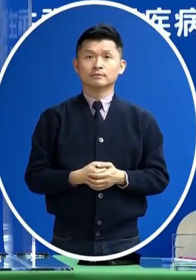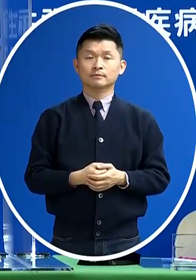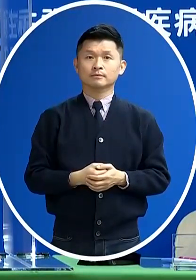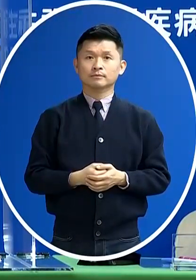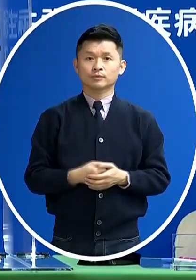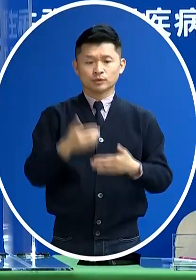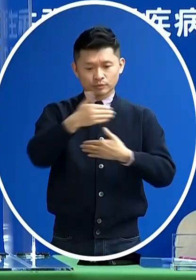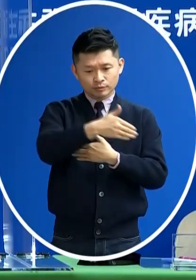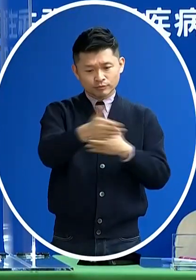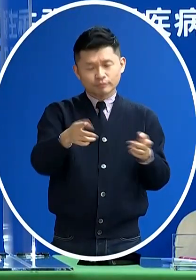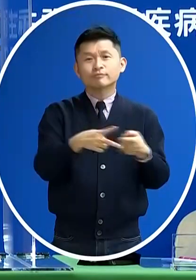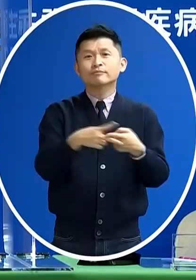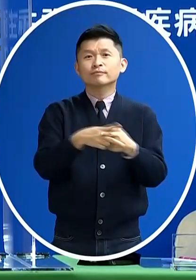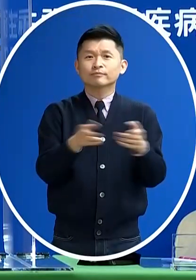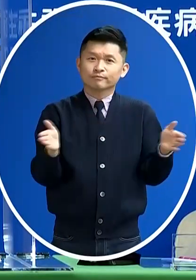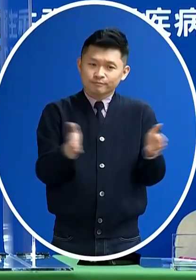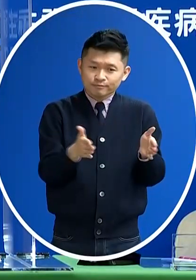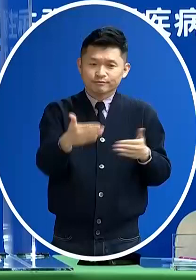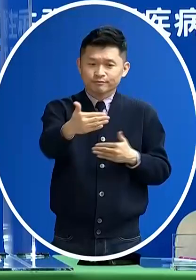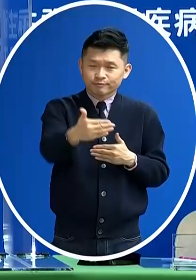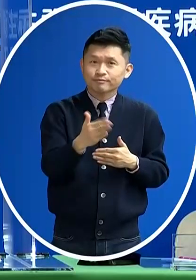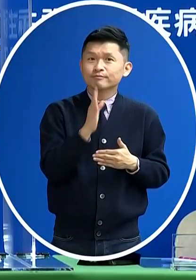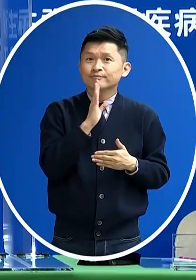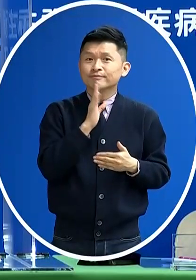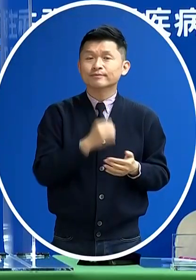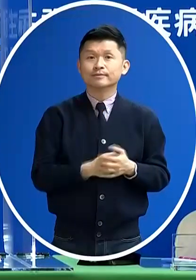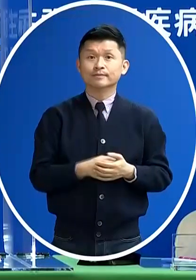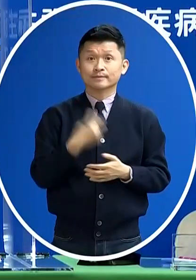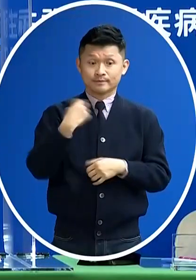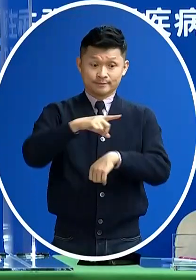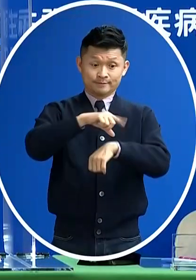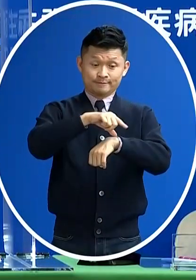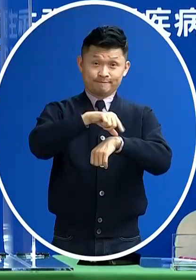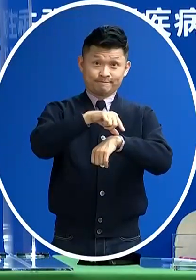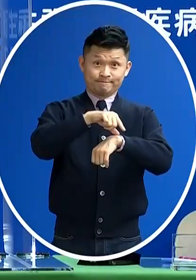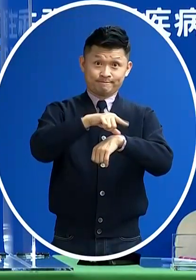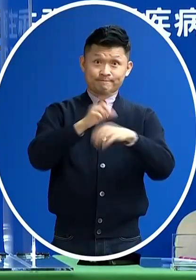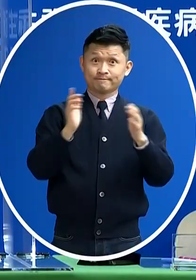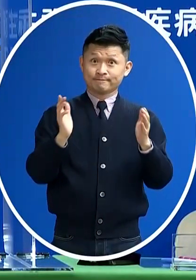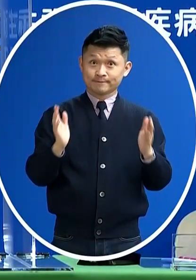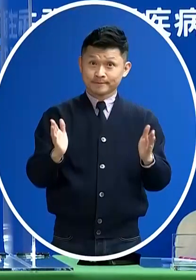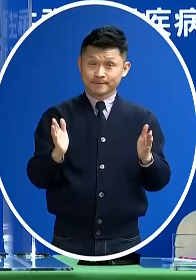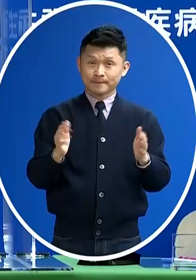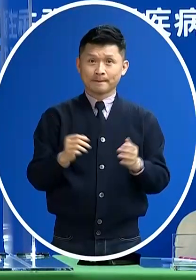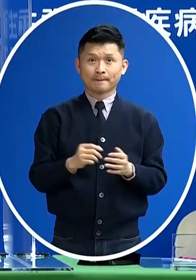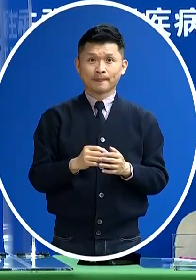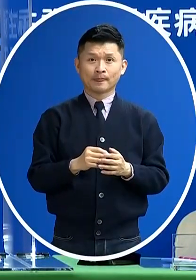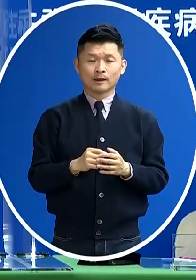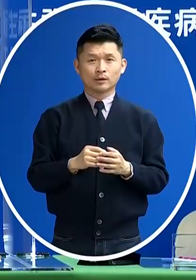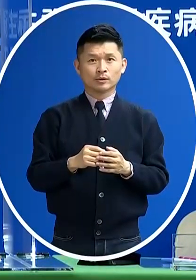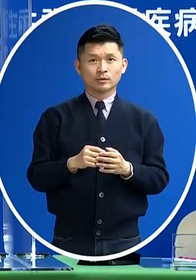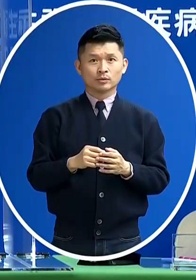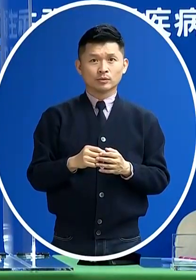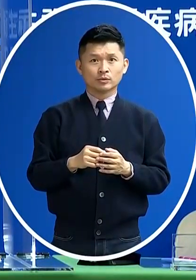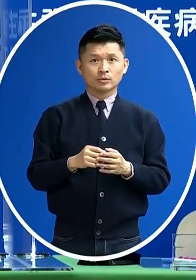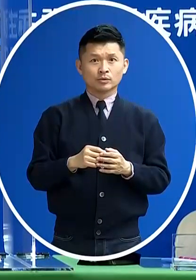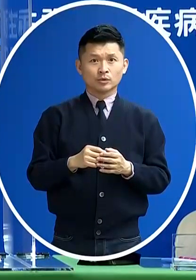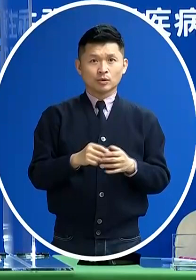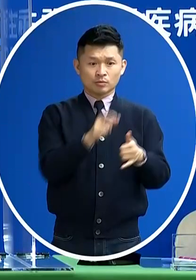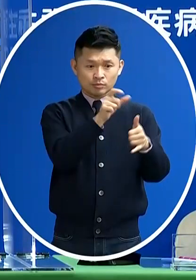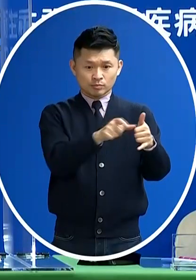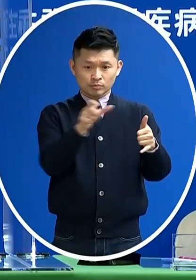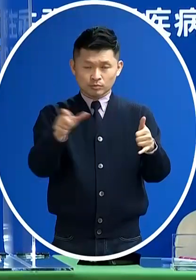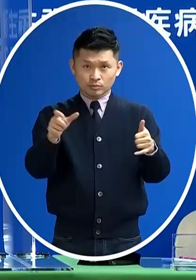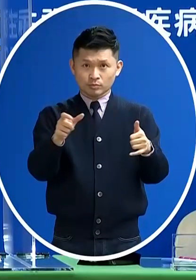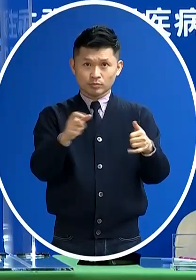是空间就比较小。那同时在那个时间里面，哈，看起来就有几个哈，三个指标的个案